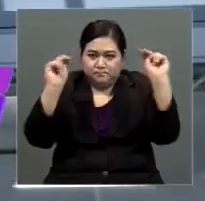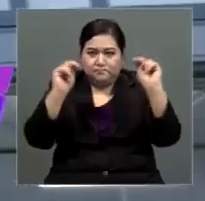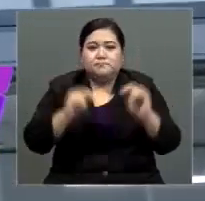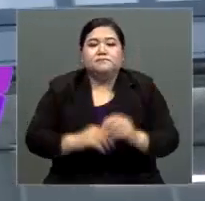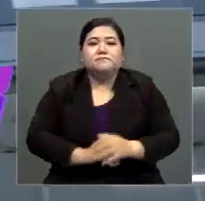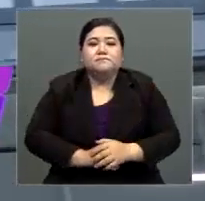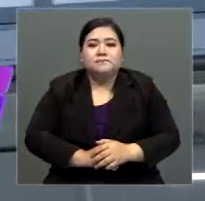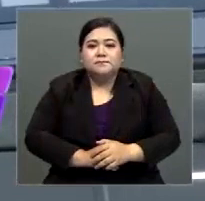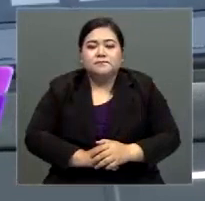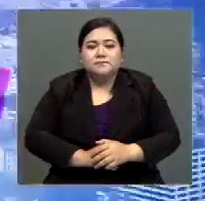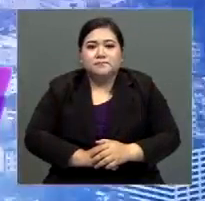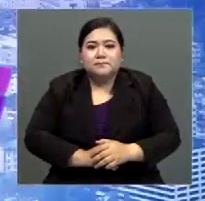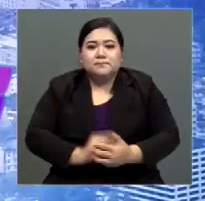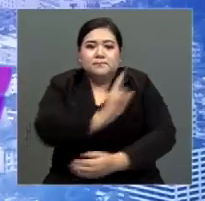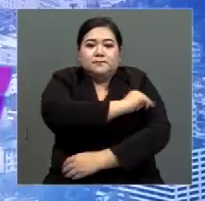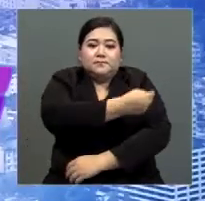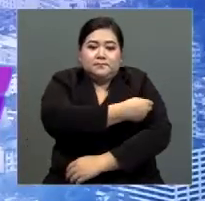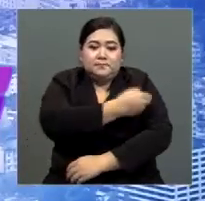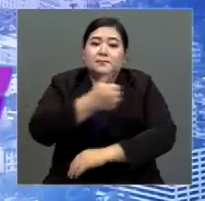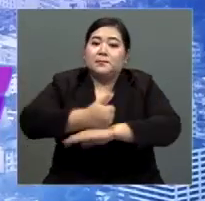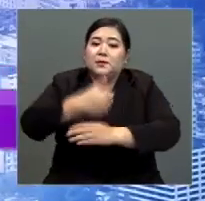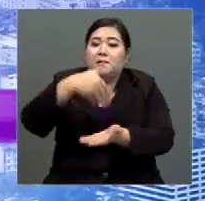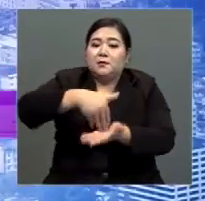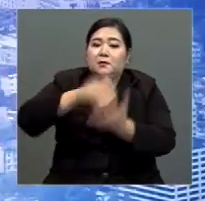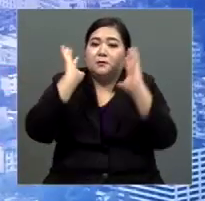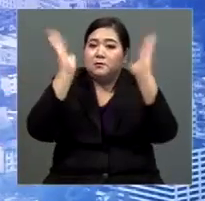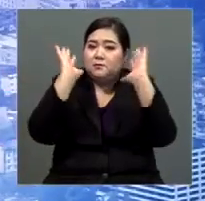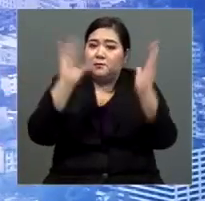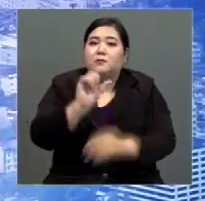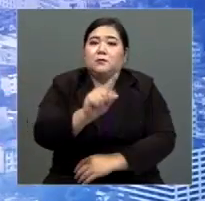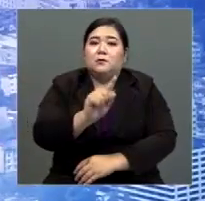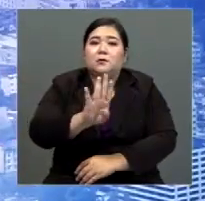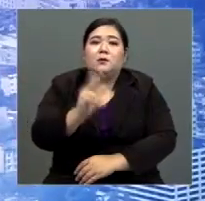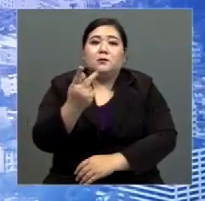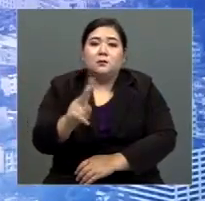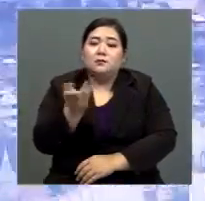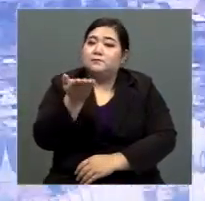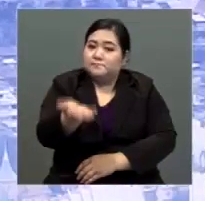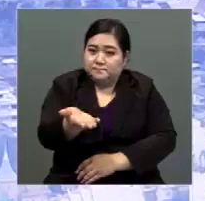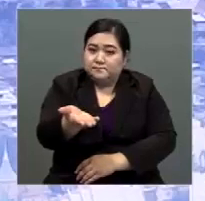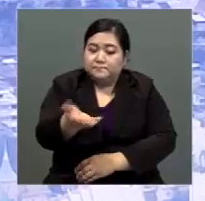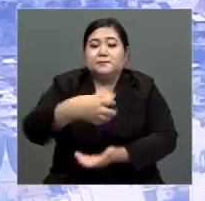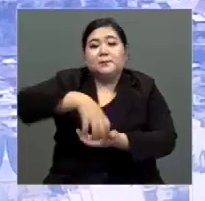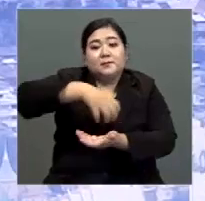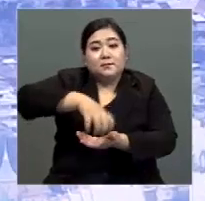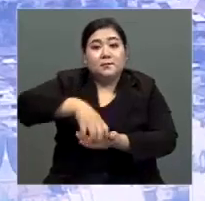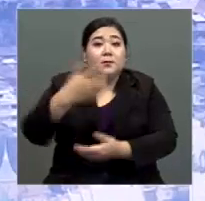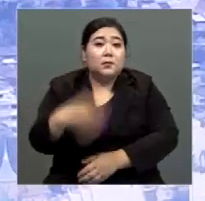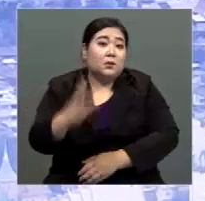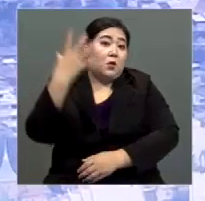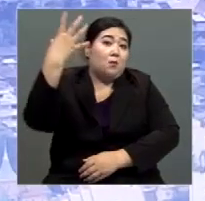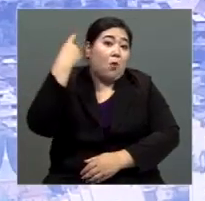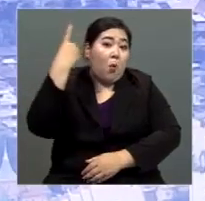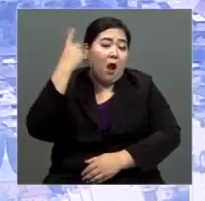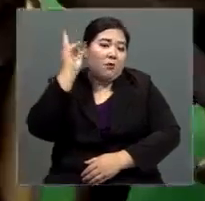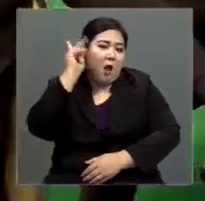ถแหงข่าวของใแทย ธวีศิน วิศนุโยธิน โคสก ศูนยริหารสถานการณโควิด-19 หอ สอบคอเมื่วันนี้ก็ถ